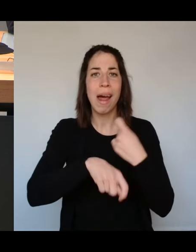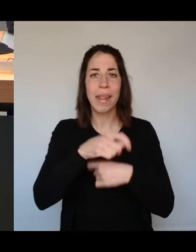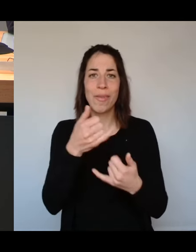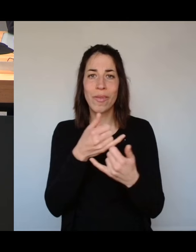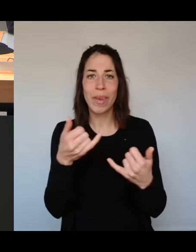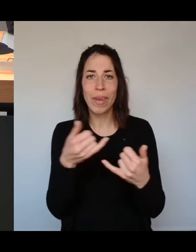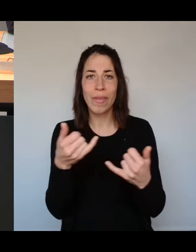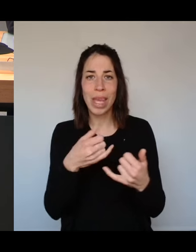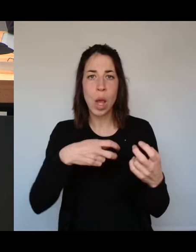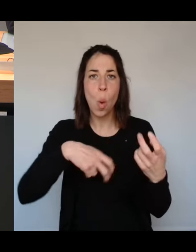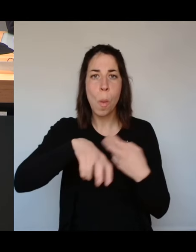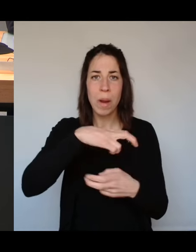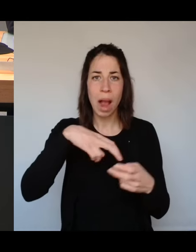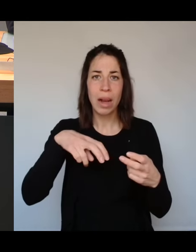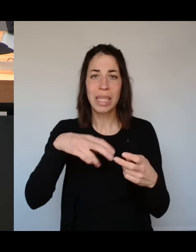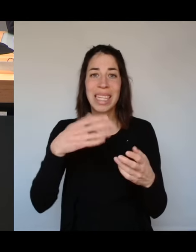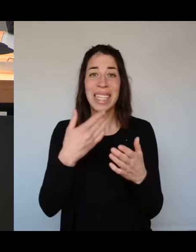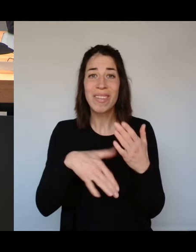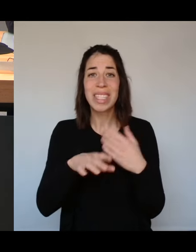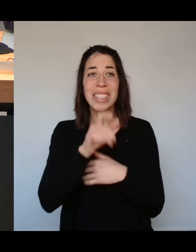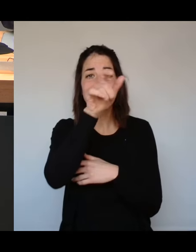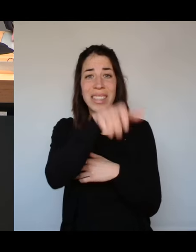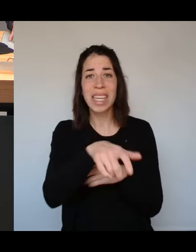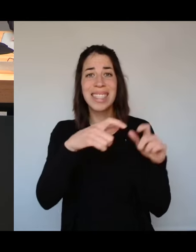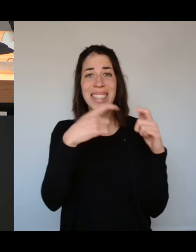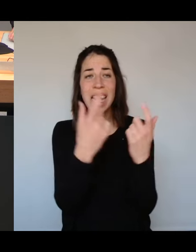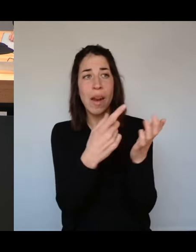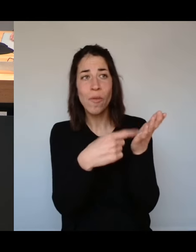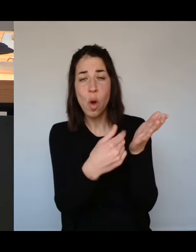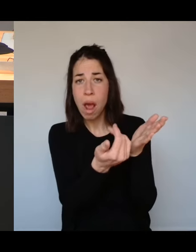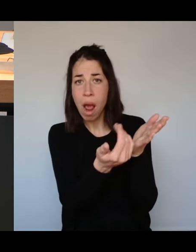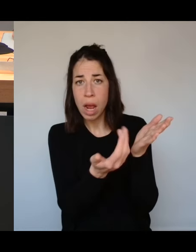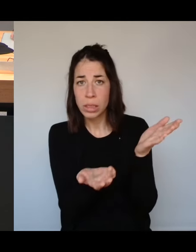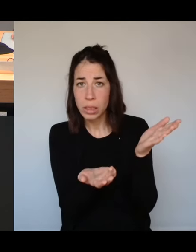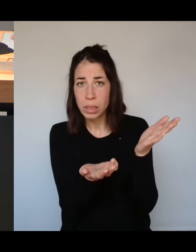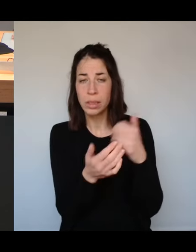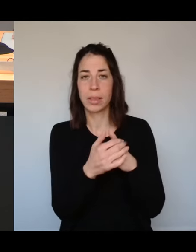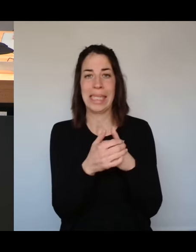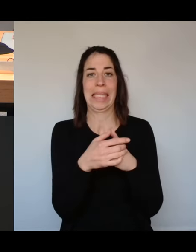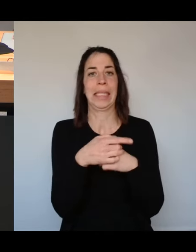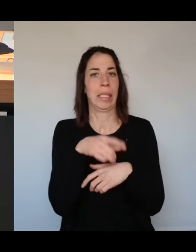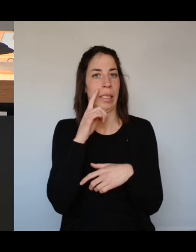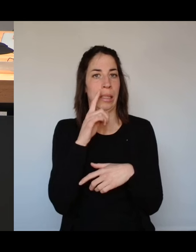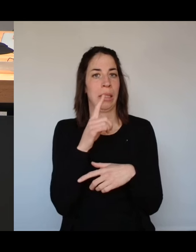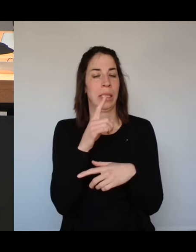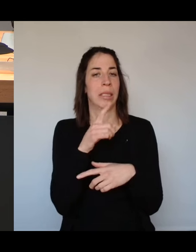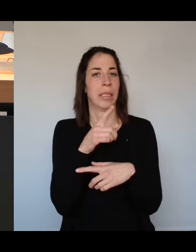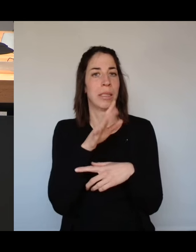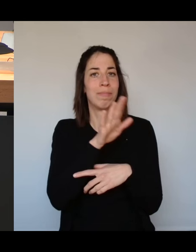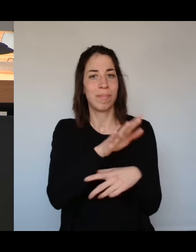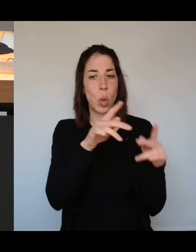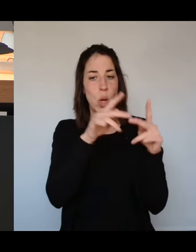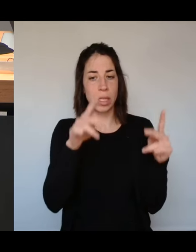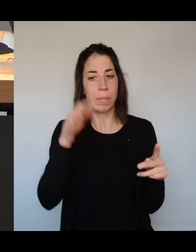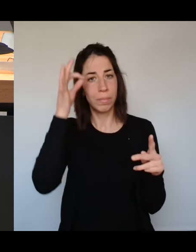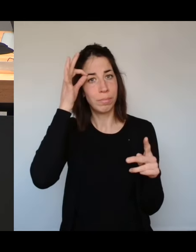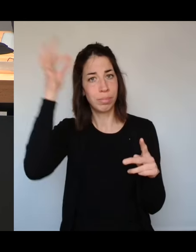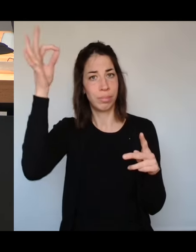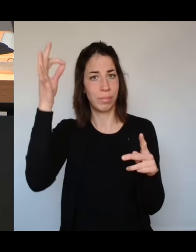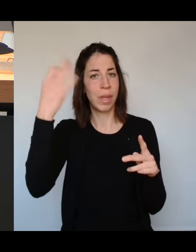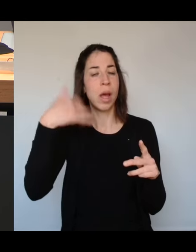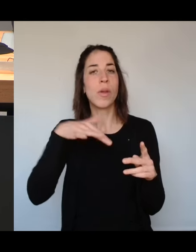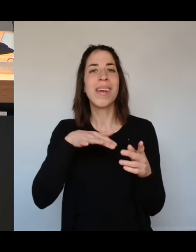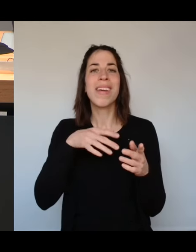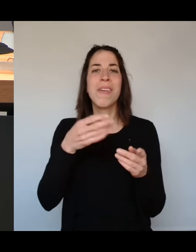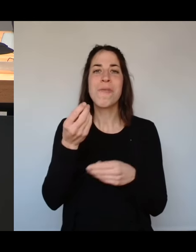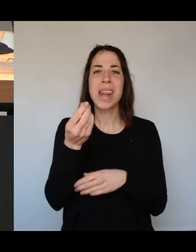ich bin überzeugt, das Senatskonzept, das dann beschlossen wurde, und das ausfinanzierte Maßnahmenpaket des Sicherheitsgipfels hätte nicht